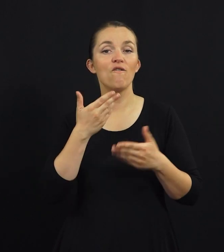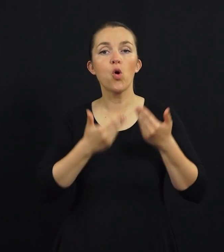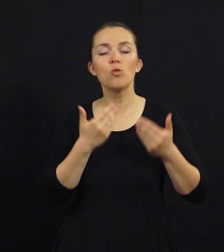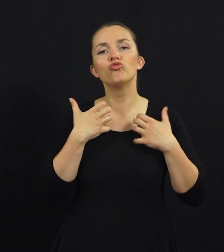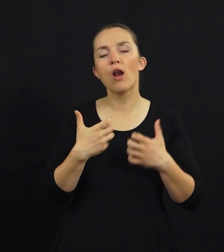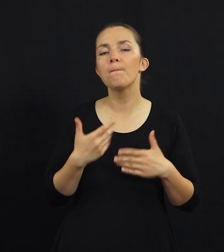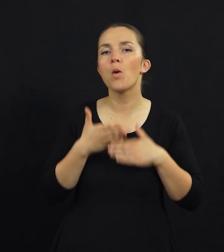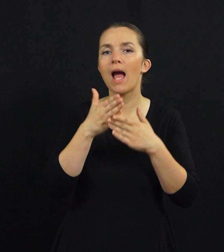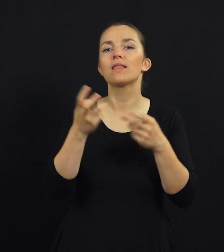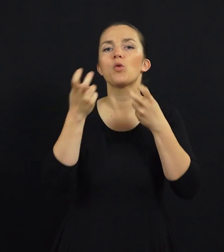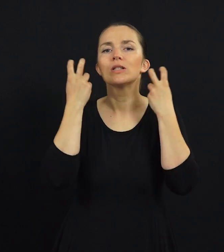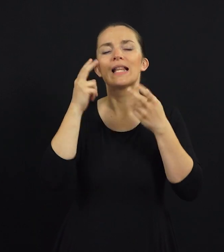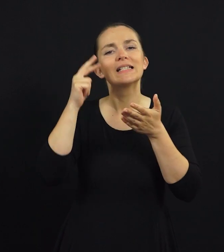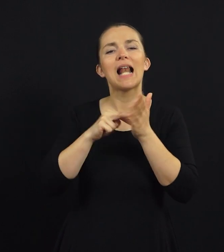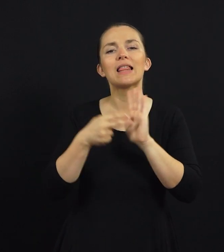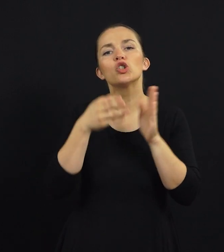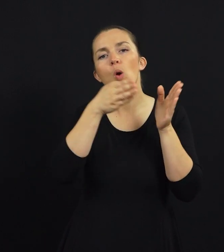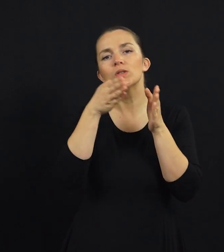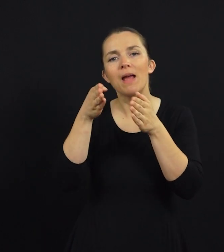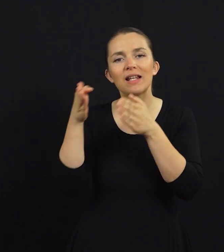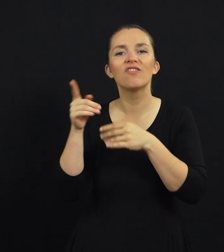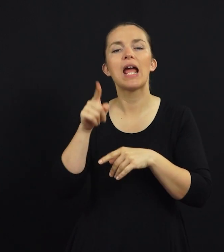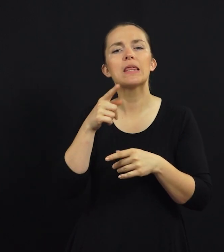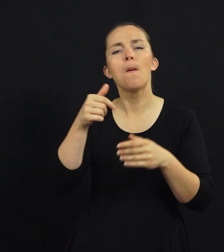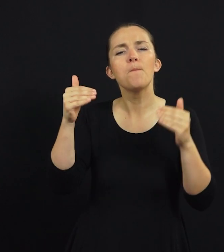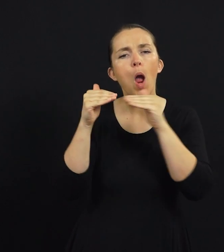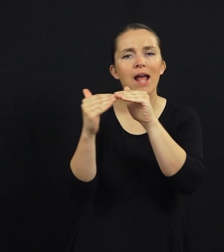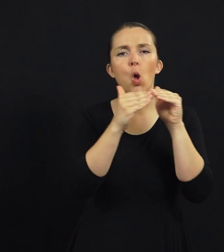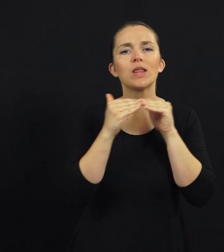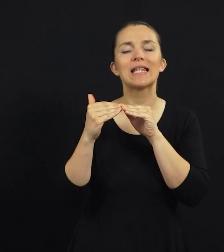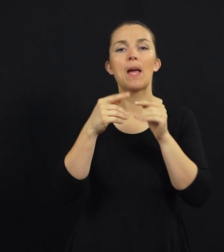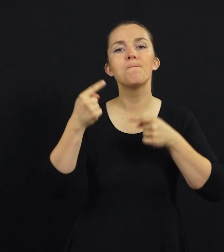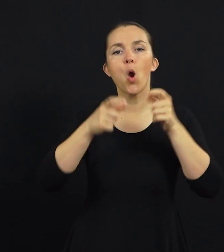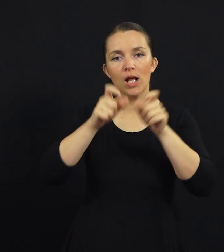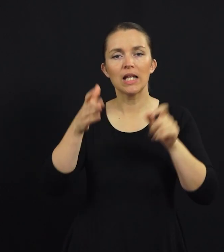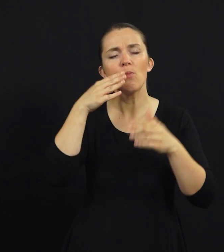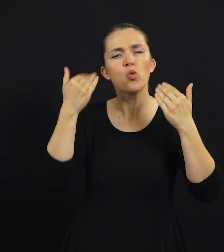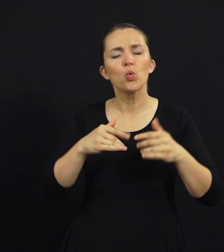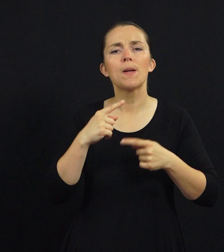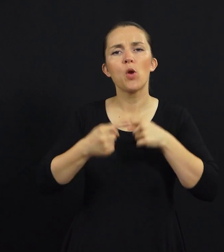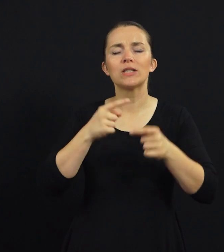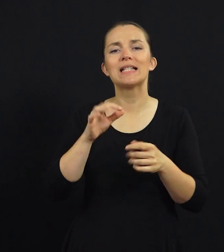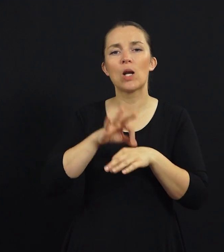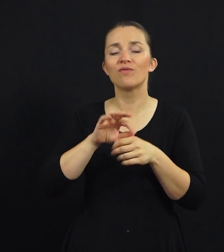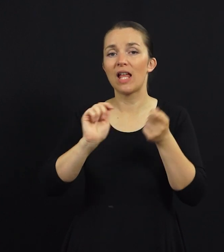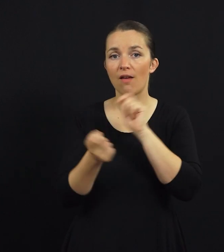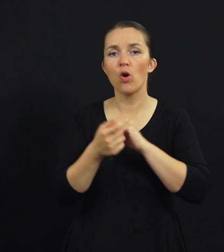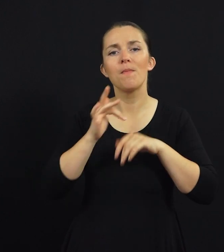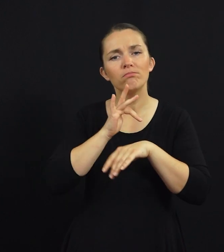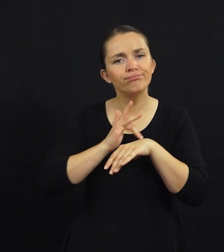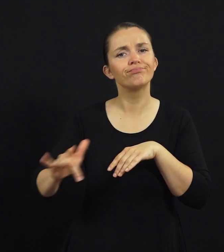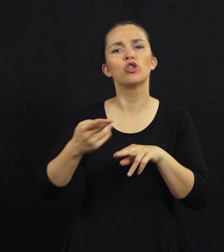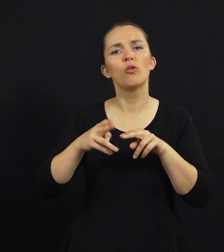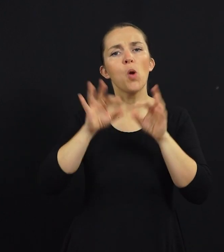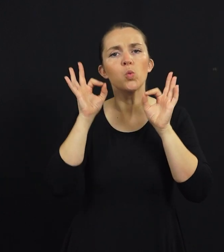predsedničinim forumom želim pomagati poiskati strateške usmeritve in poenotiti politike, da bo nujni proces zdravstvene reforme